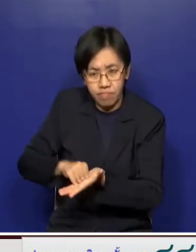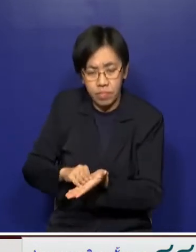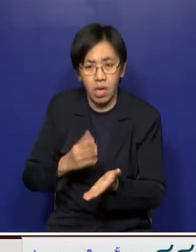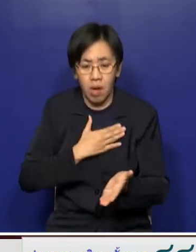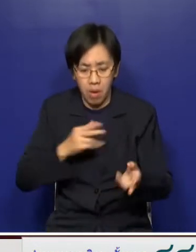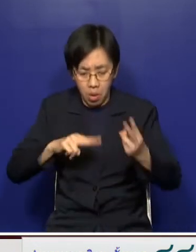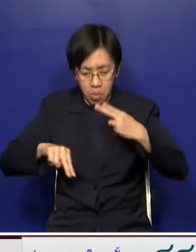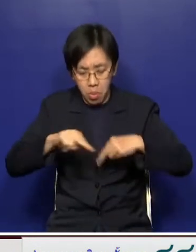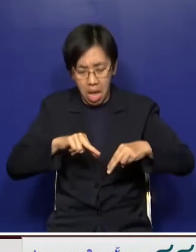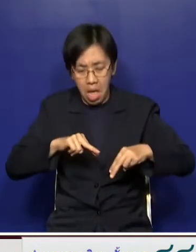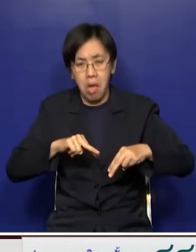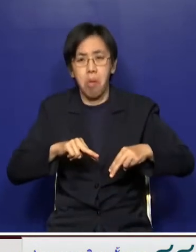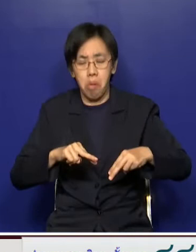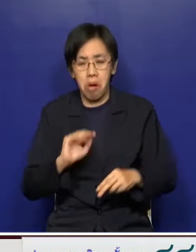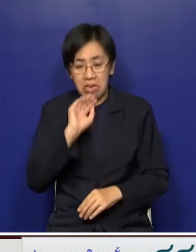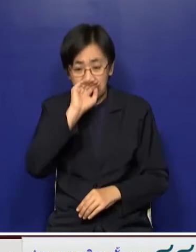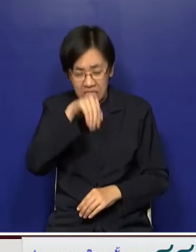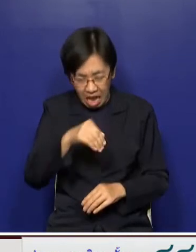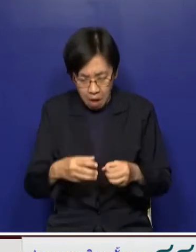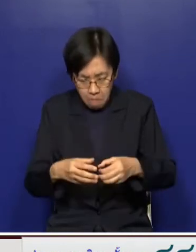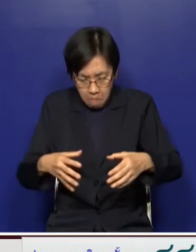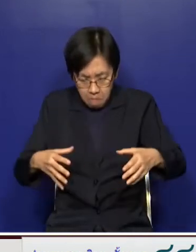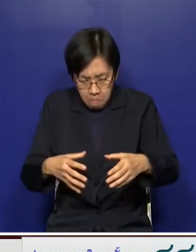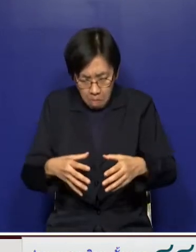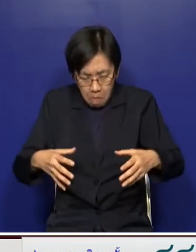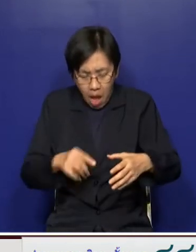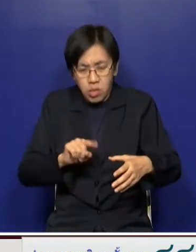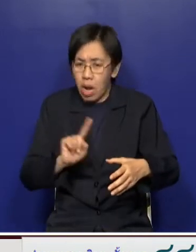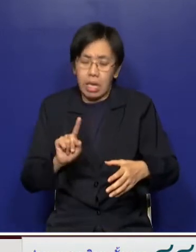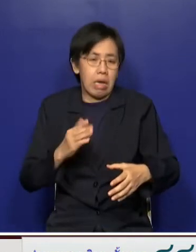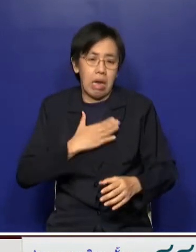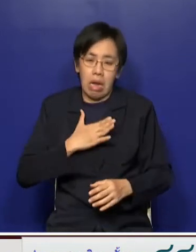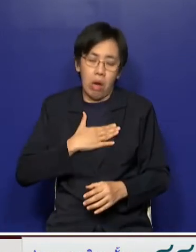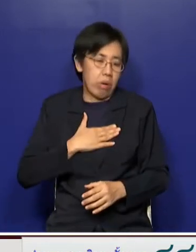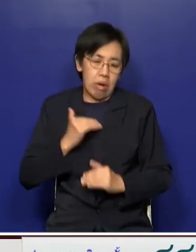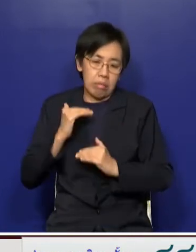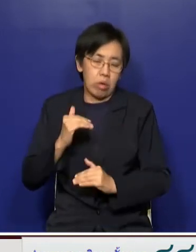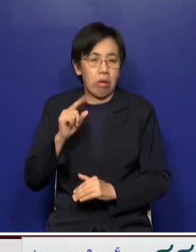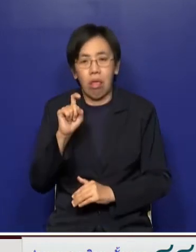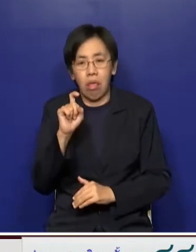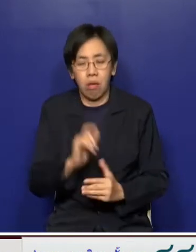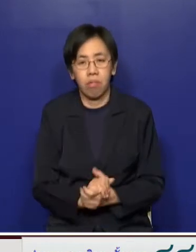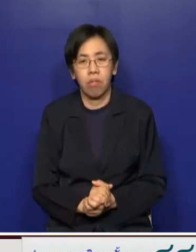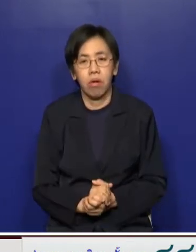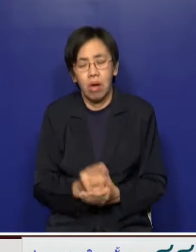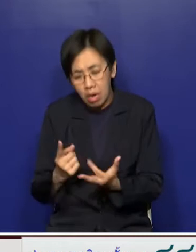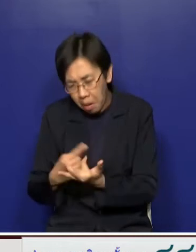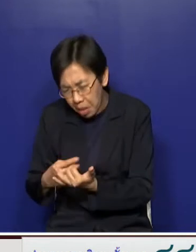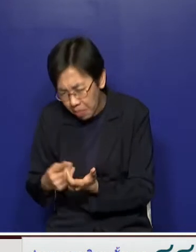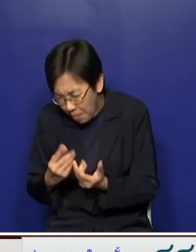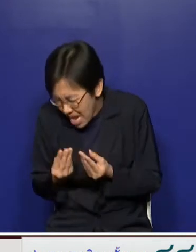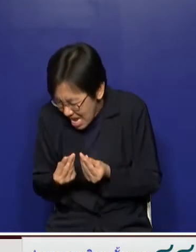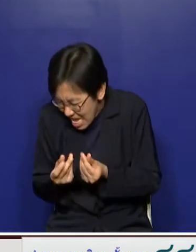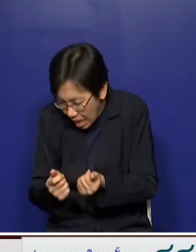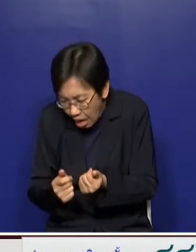จำนวนของช้างป่าในเขตอนุรักษ์พันธุ์สัตว์ป่าไ แล้วก็เราไม่สามารถเช็คจำนวนอย่างละเอียดได้ว่ามีจำ